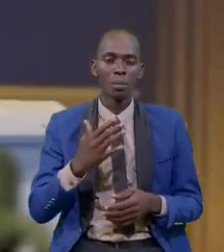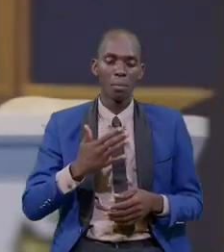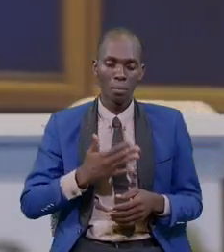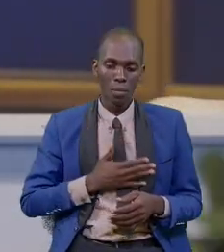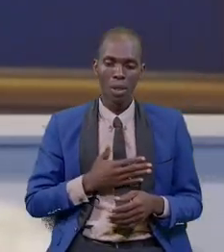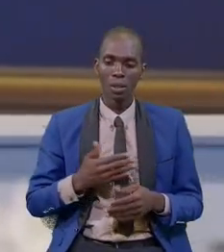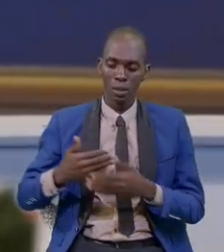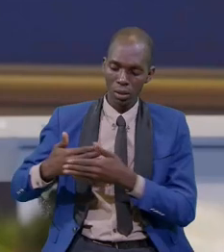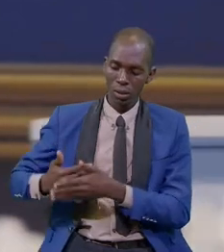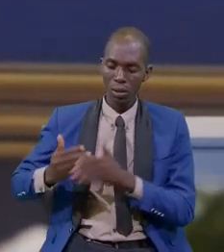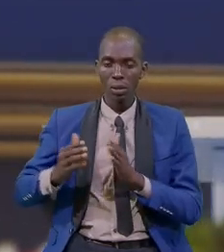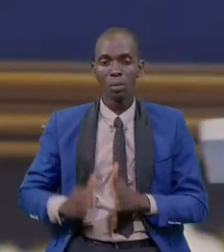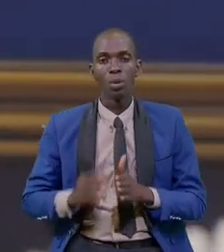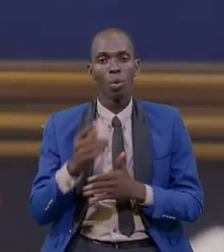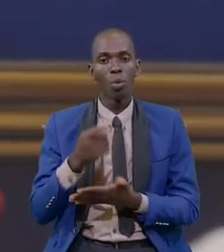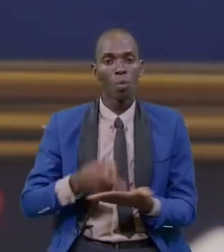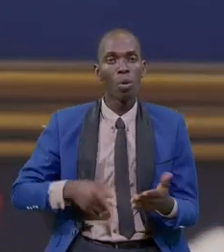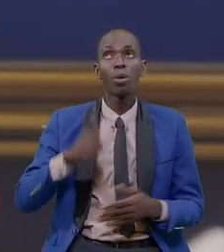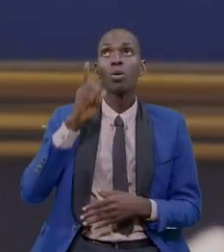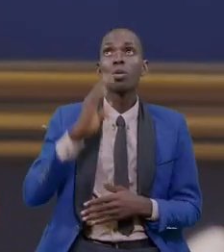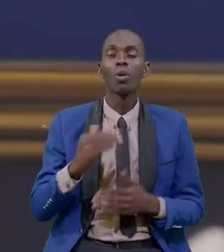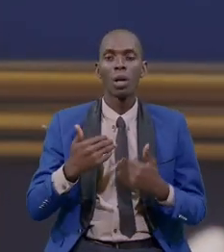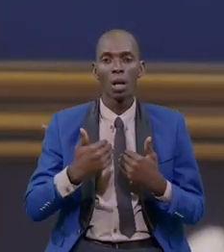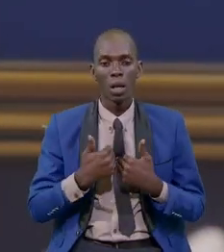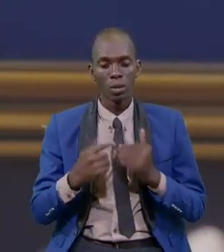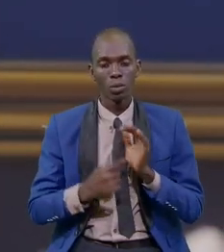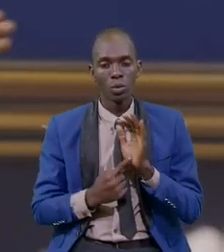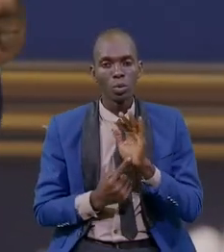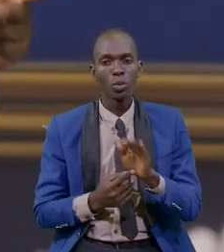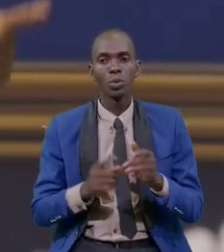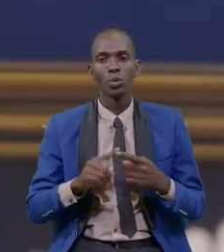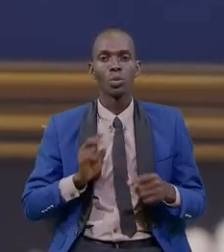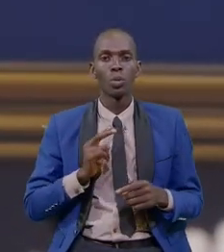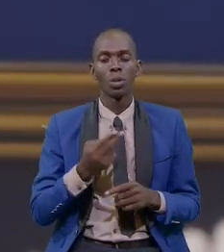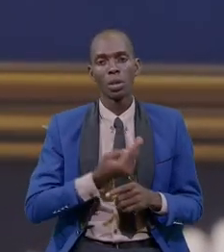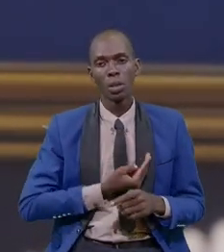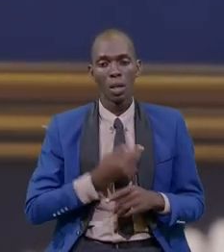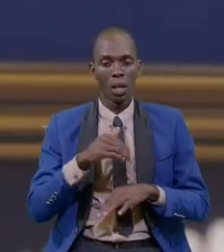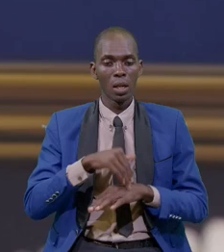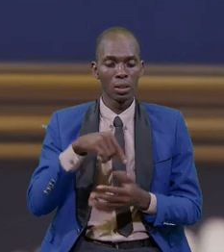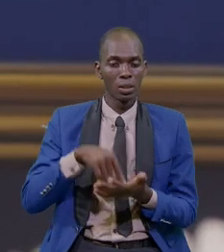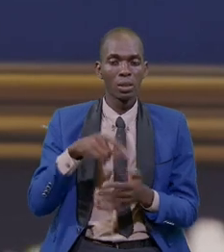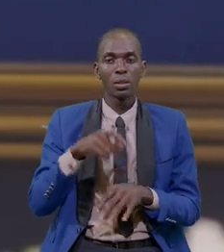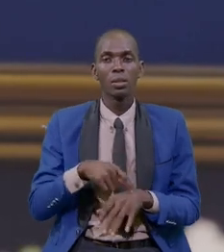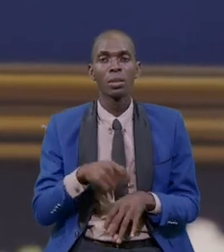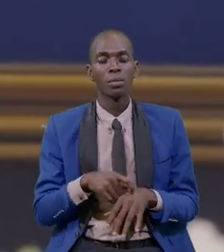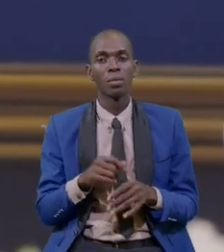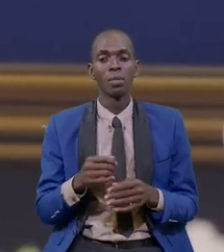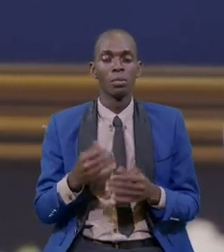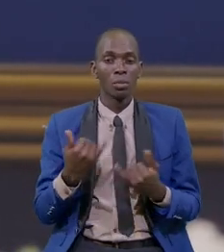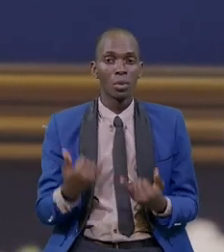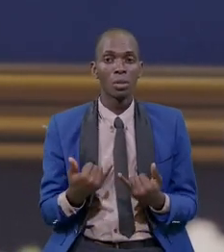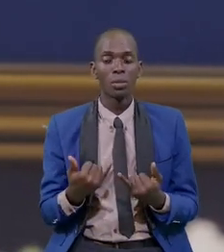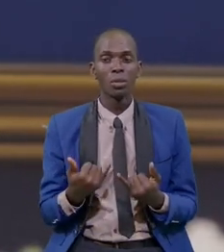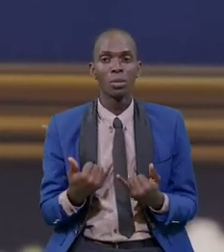Ce que Dieu nous a révélé à cette conférence, depuis le jeudi jusqu'à